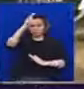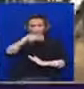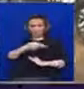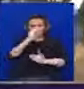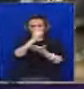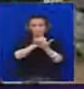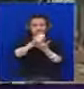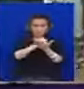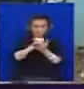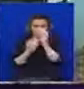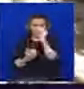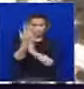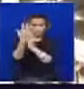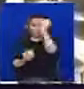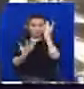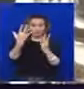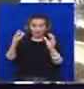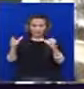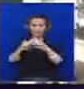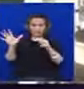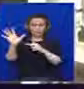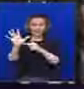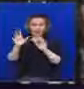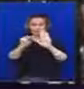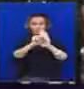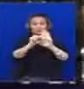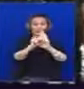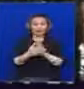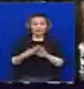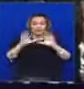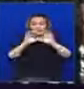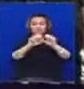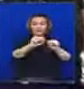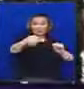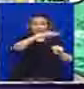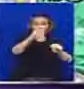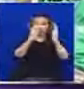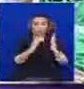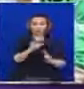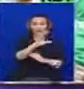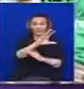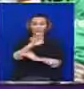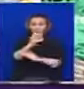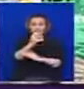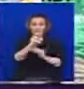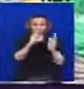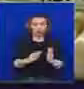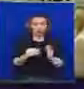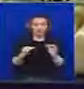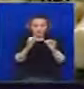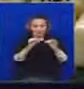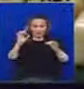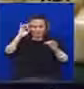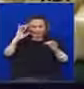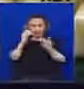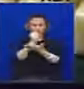ติดและป่าไม้ในพื้นที่ตำรวจภูธรภาค5จังหวัดน่านจับกลุ่มผู้ต้องหา812คนยาบ้ากว่า1ล้านเม็ดไอซ์2,100